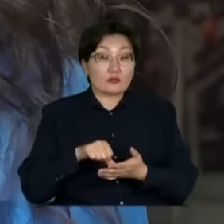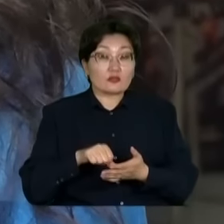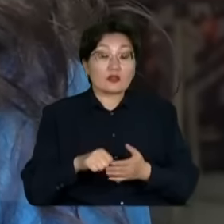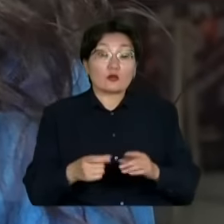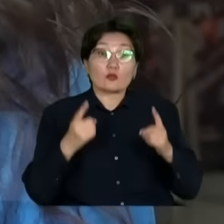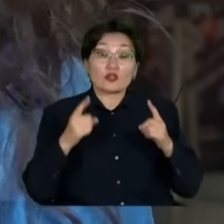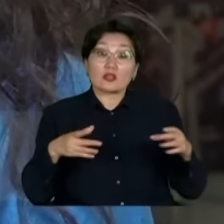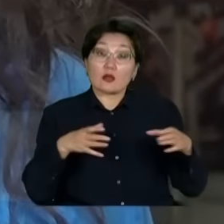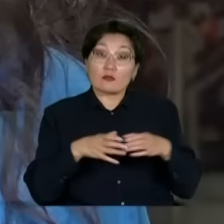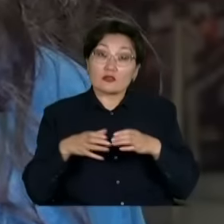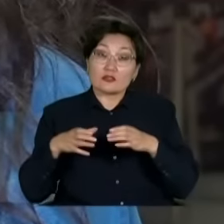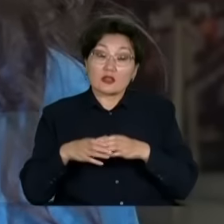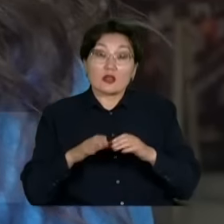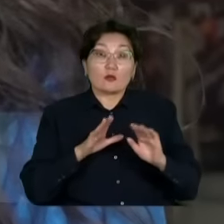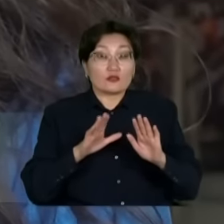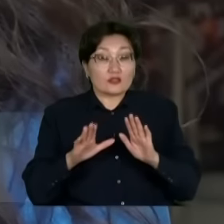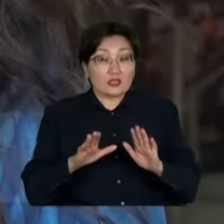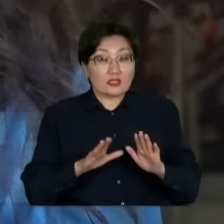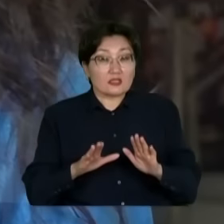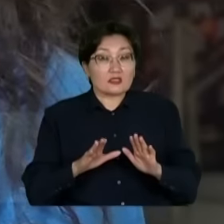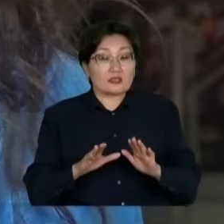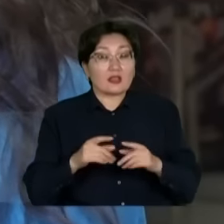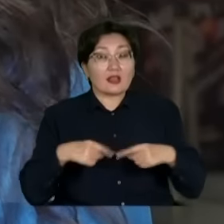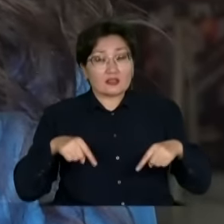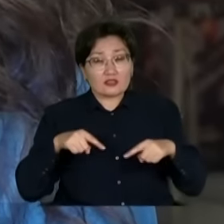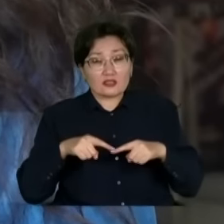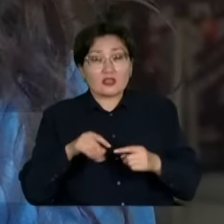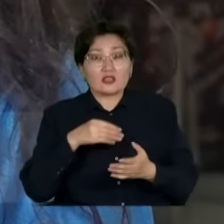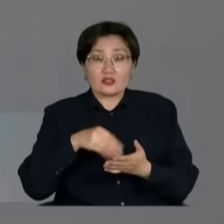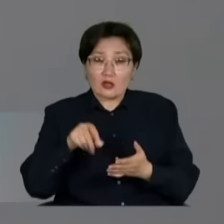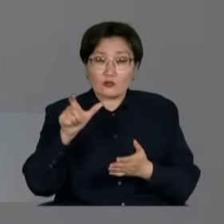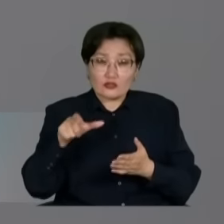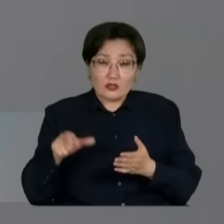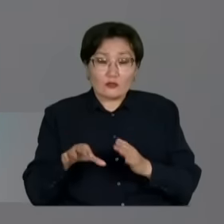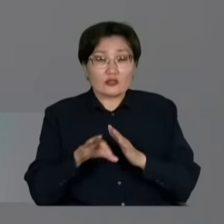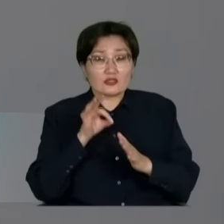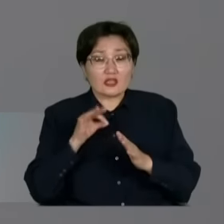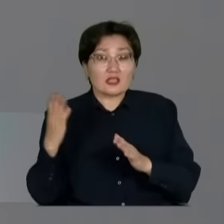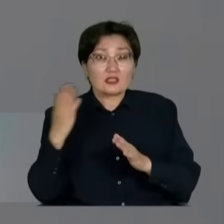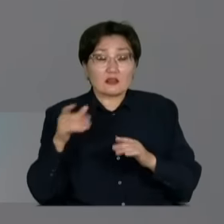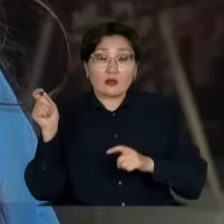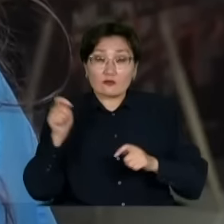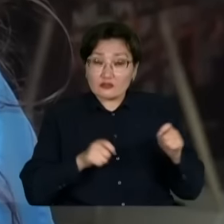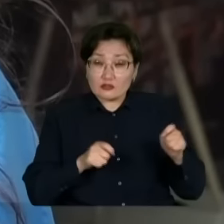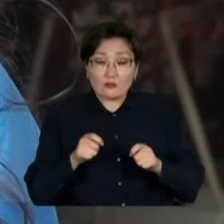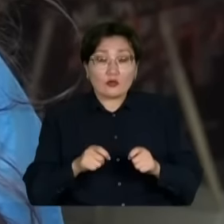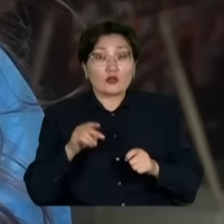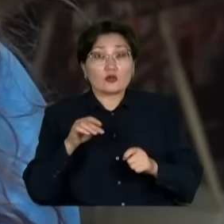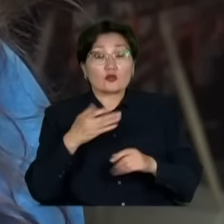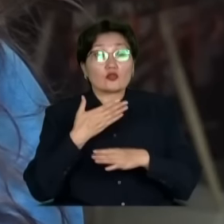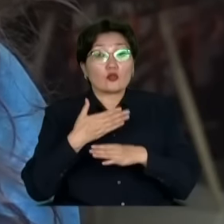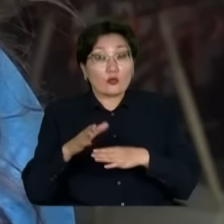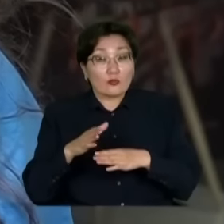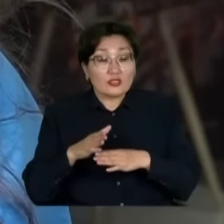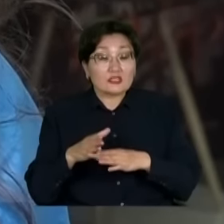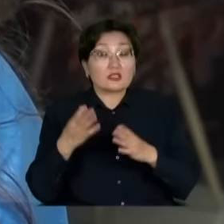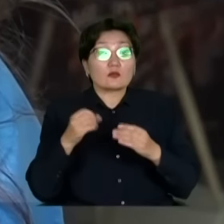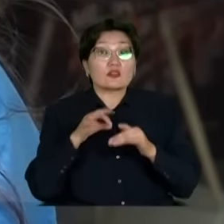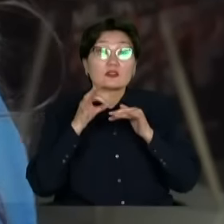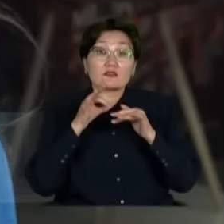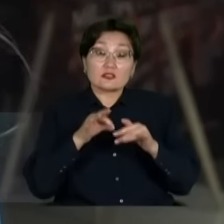крупных компаний продюсеры Сейлс агенты дистрибьюторы закупщики отборщик кинофестивалей также Кроме того что мы